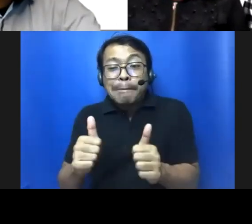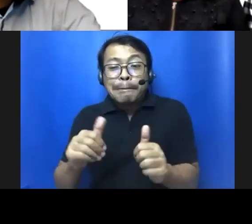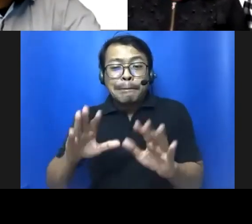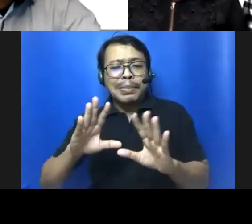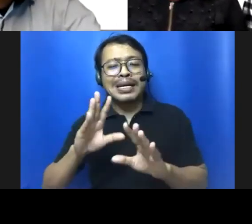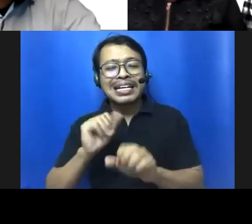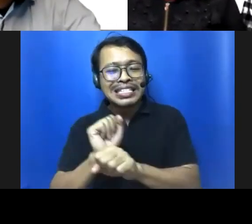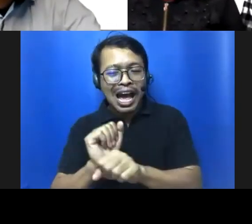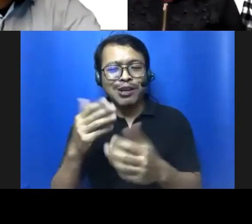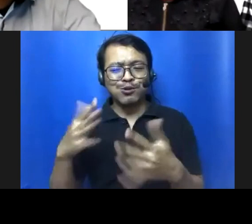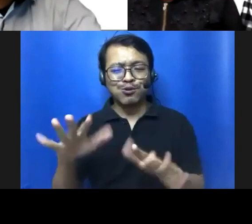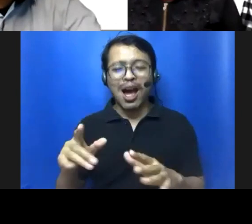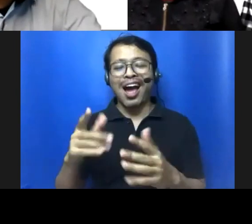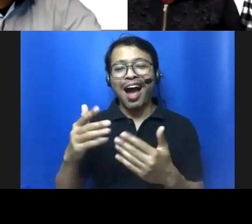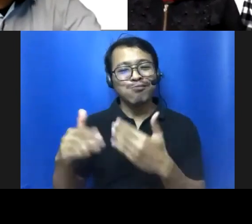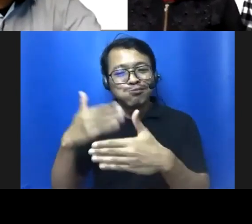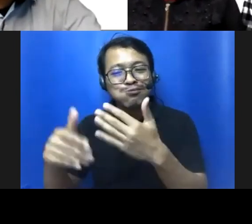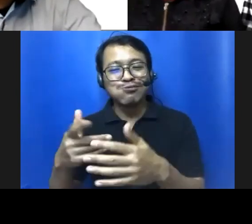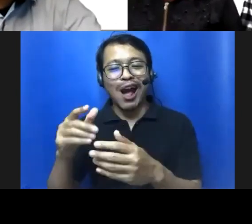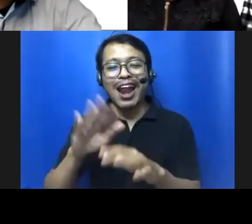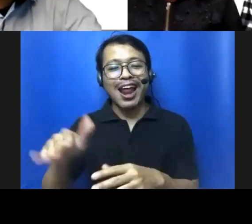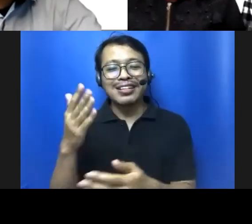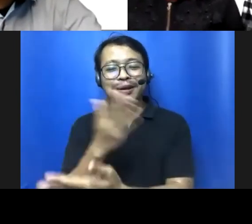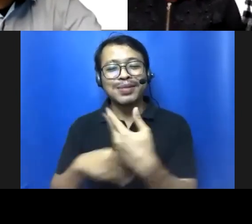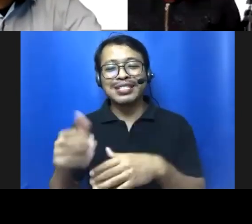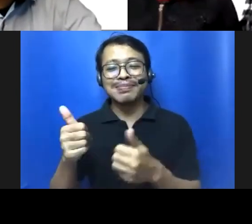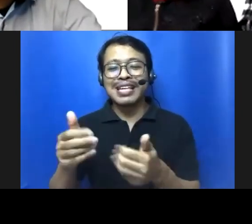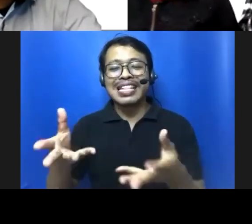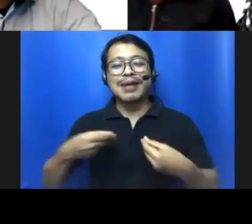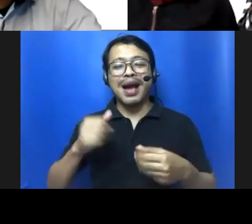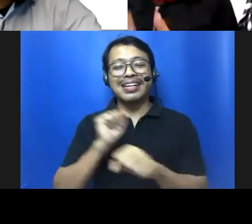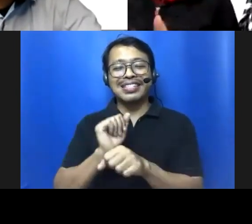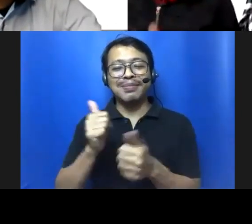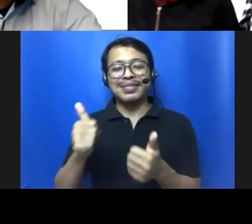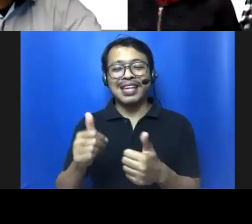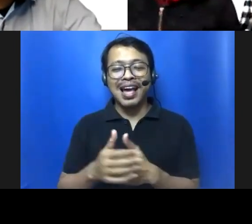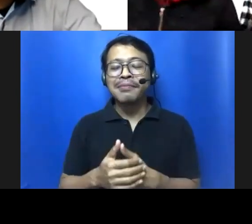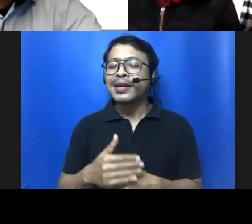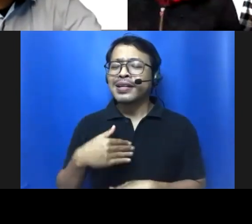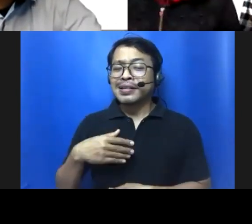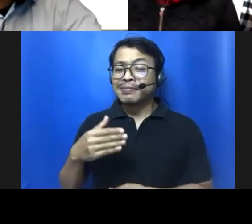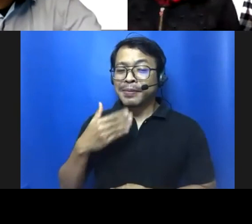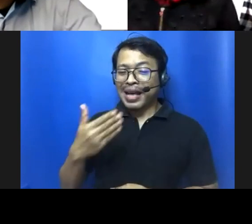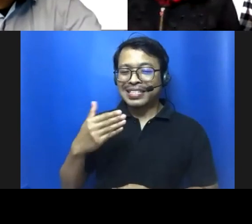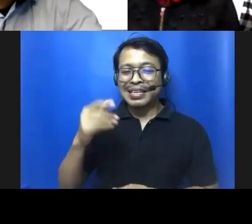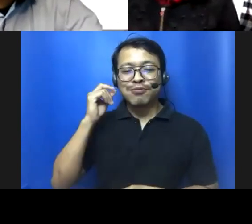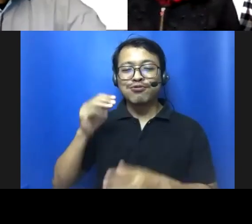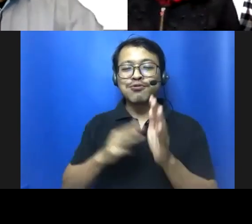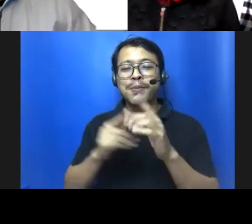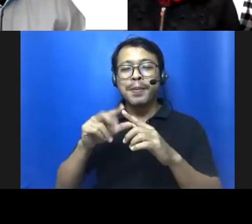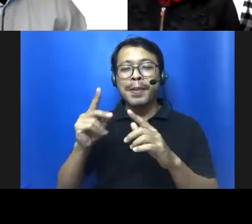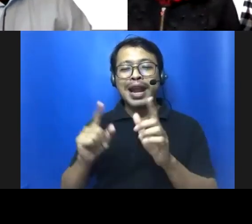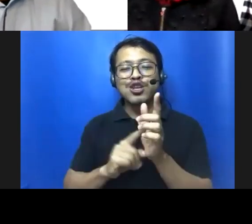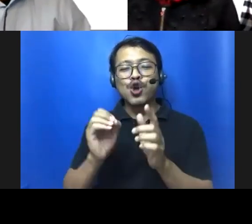kerja. Tetap semangat Bu Marioni ya, terima kasih yang selama ini berdedikasi membimbing anak-anak yang